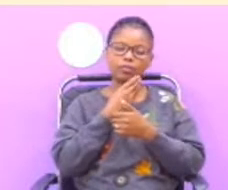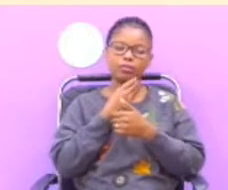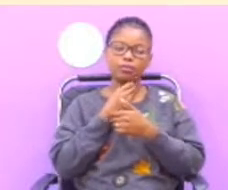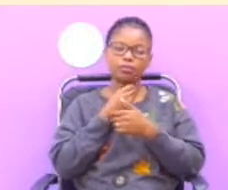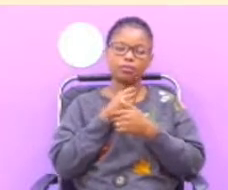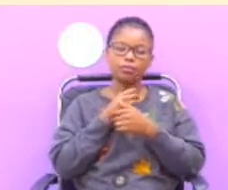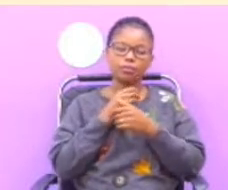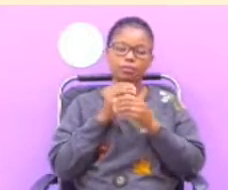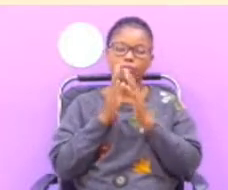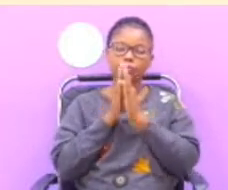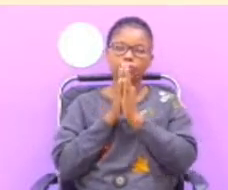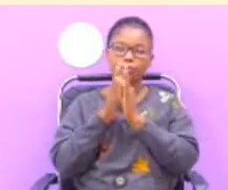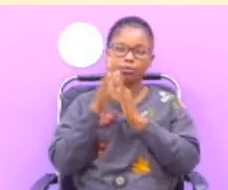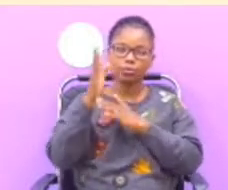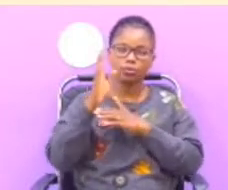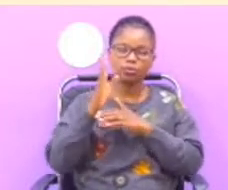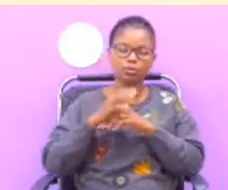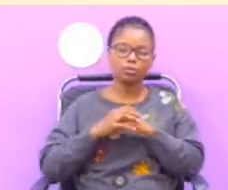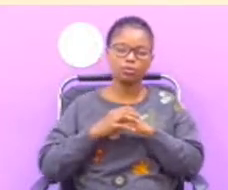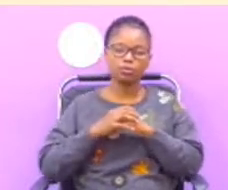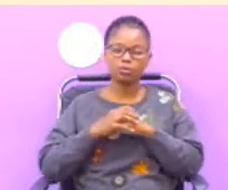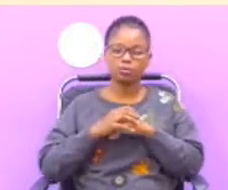Bwana asifiwe sana